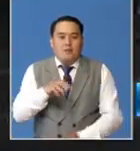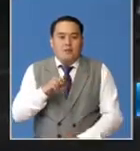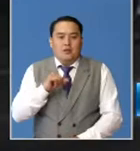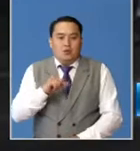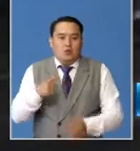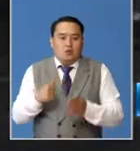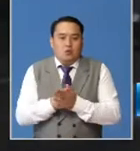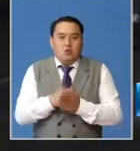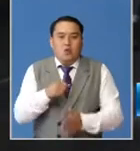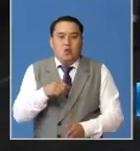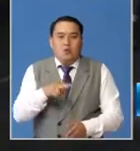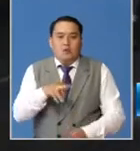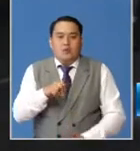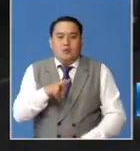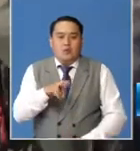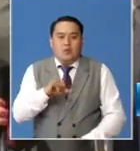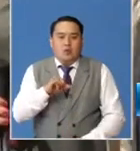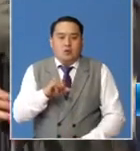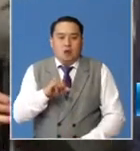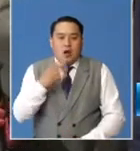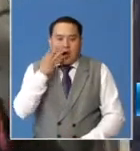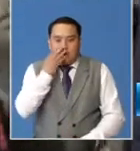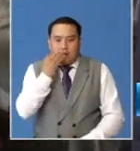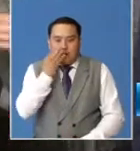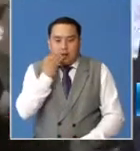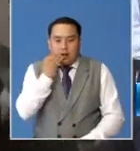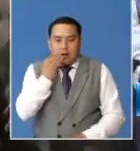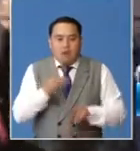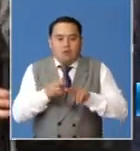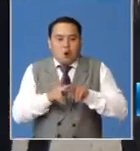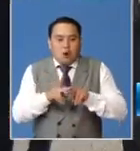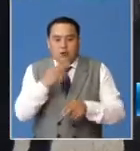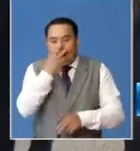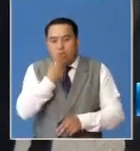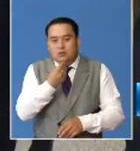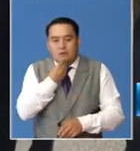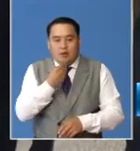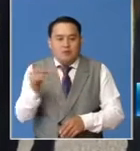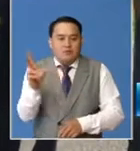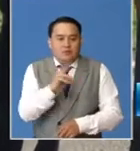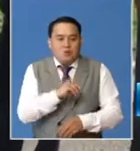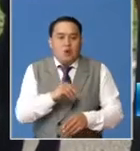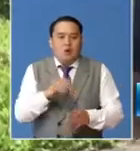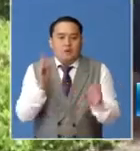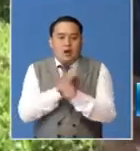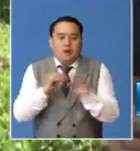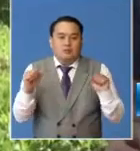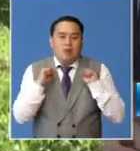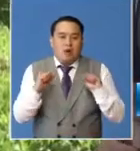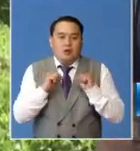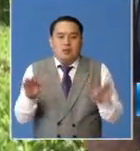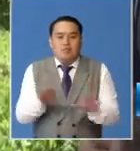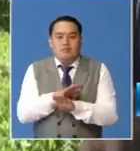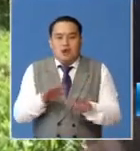через Бутаковку, Табаган до лагеря Алматау в нашей области. Полюбоваться красотами природы вышли известные спортсмены,